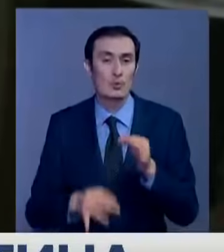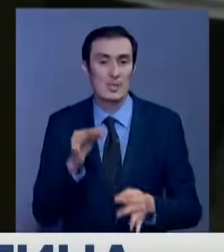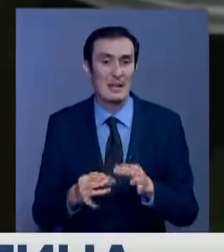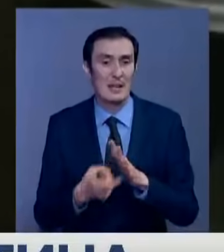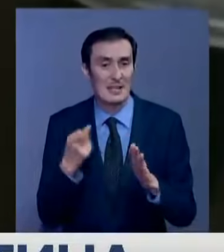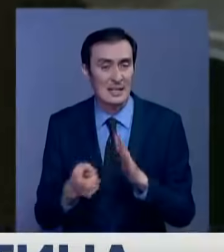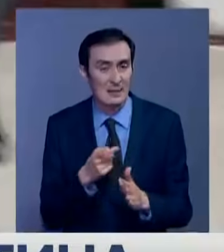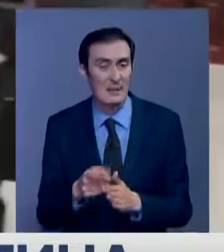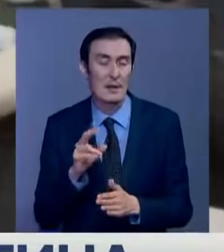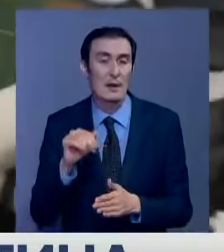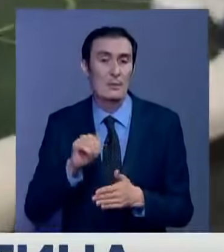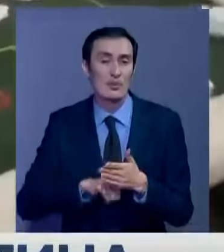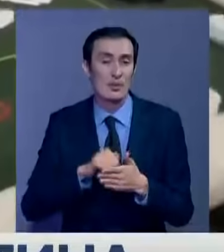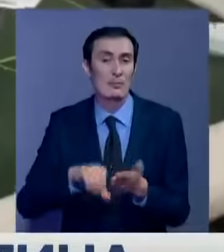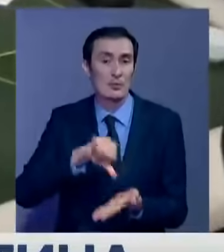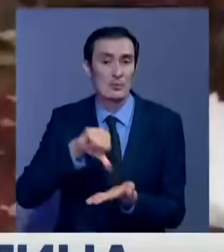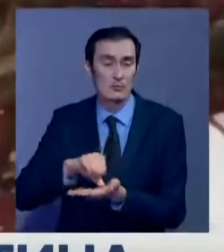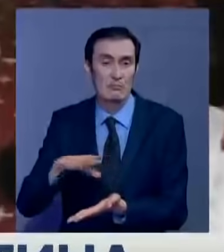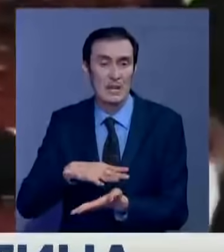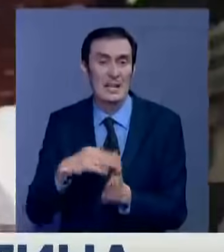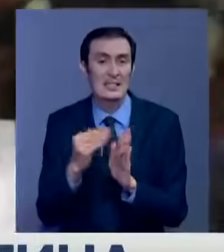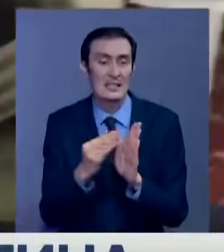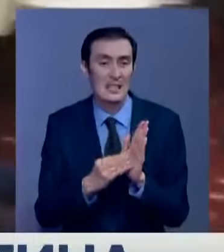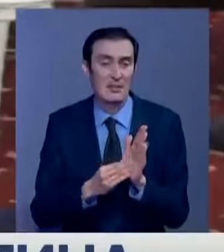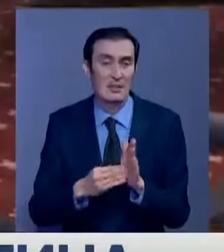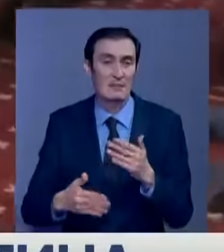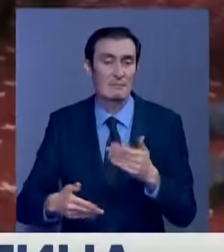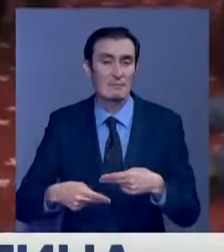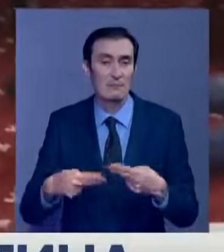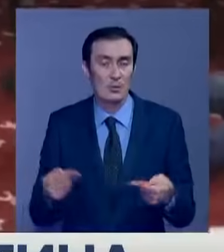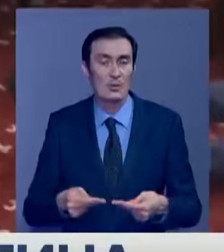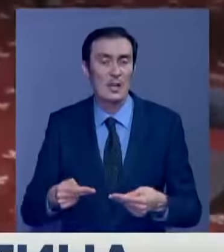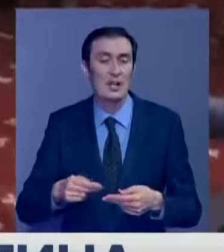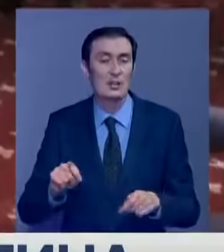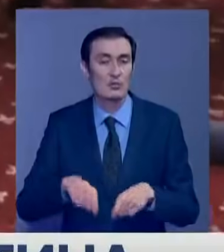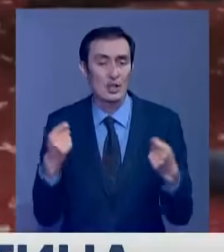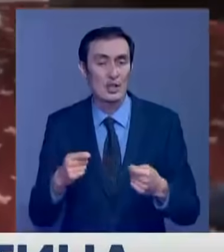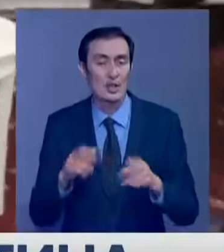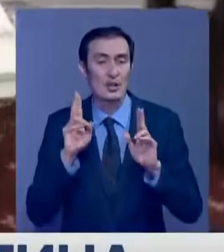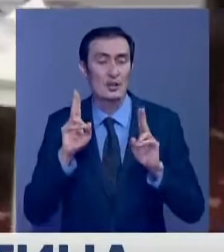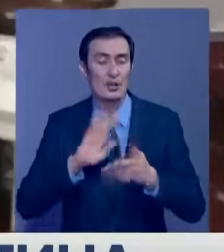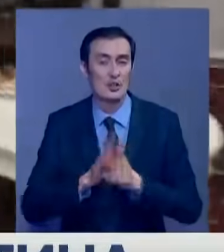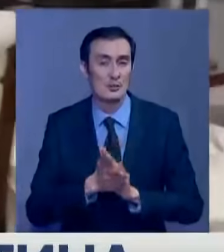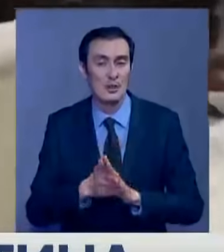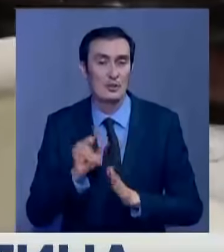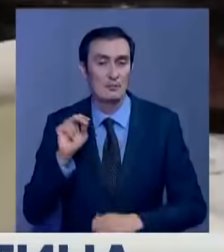досудебное расследование в отношении всех присутствующих, составленные административные протоколы за нарушение режима